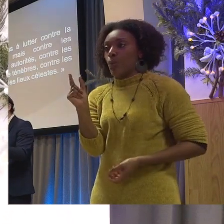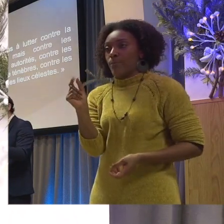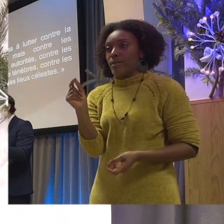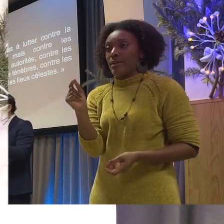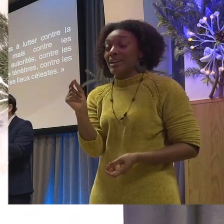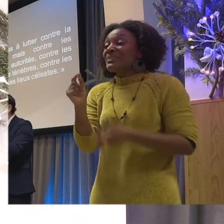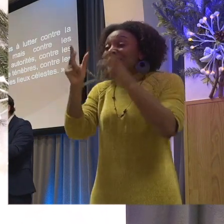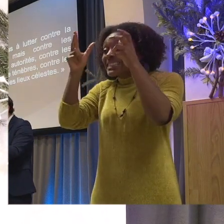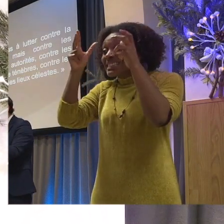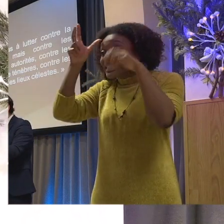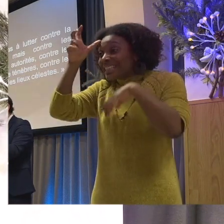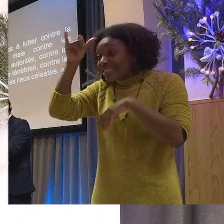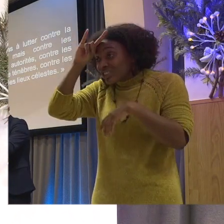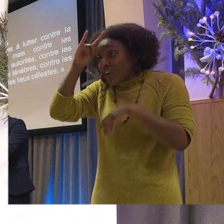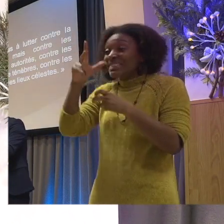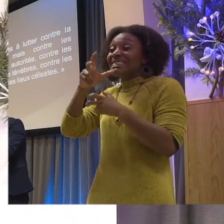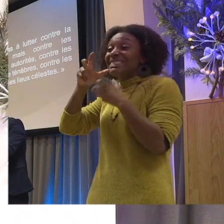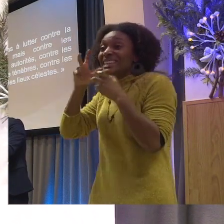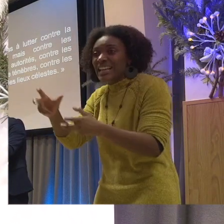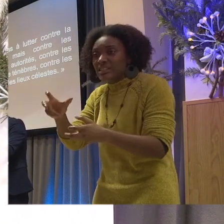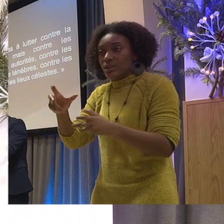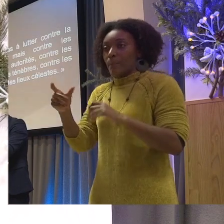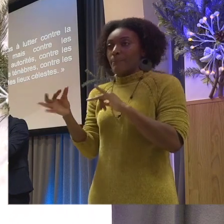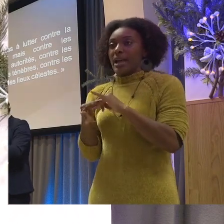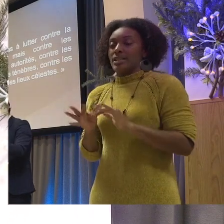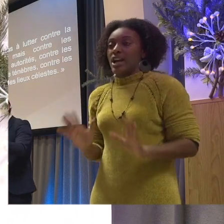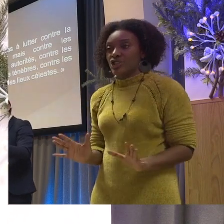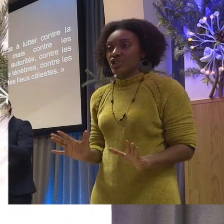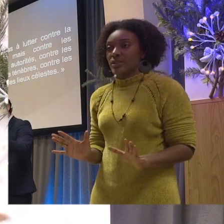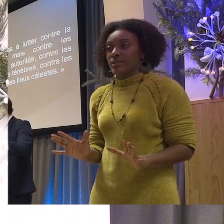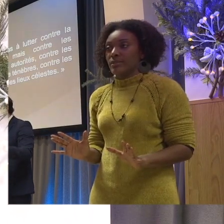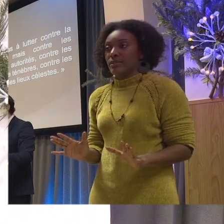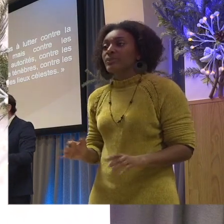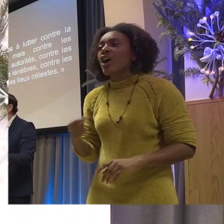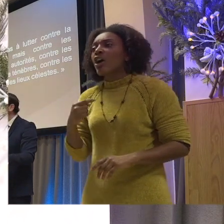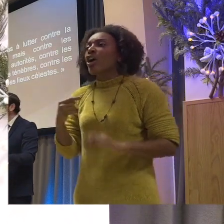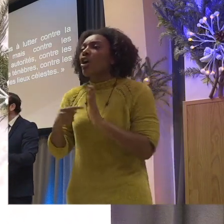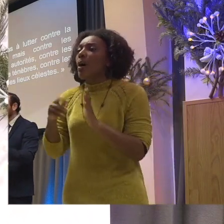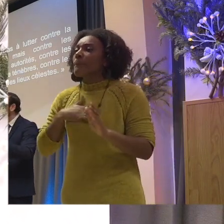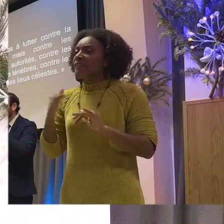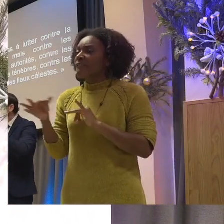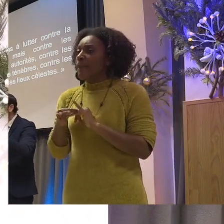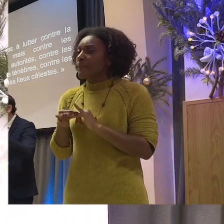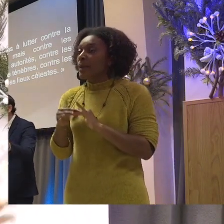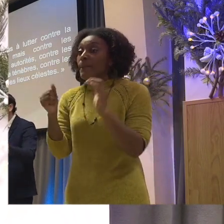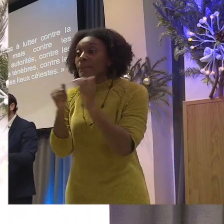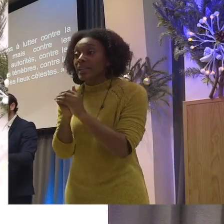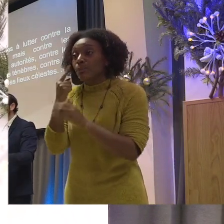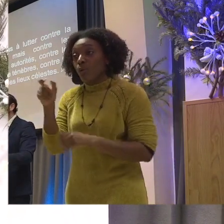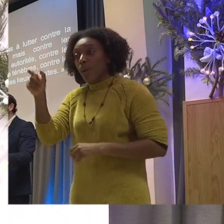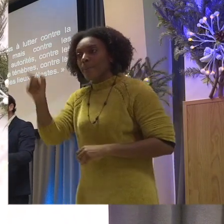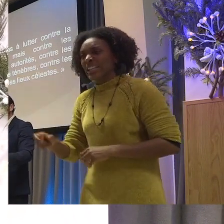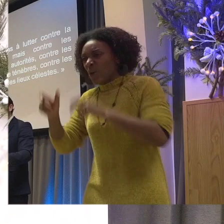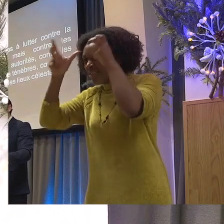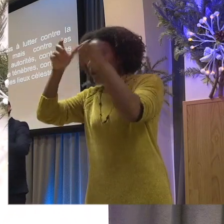avez, mes sœurs, c'est dans la douceur et c'est dans l'humilité. Quand ma femme priait pour quelqu'un qui était possédé, elle n'élevait jamais la voix.